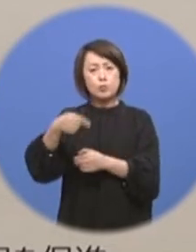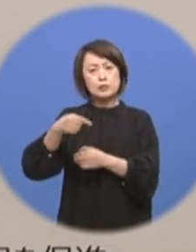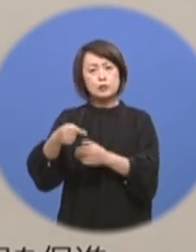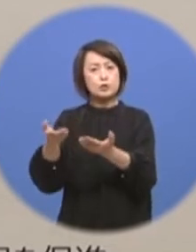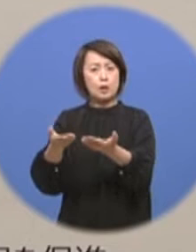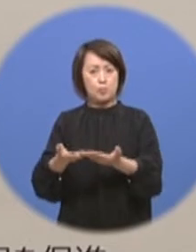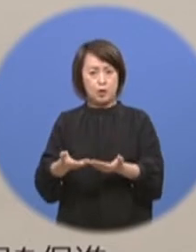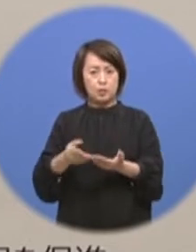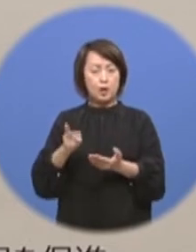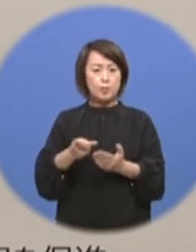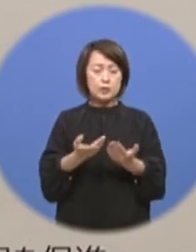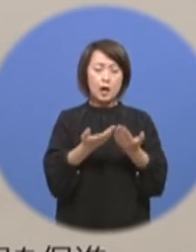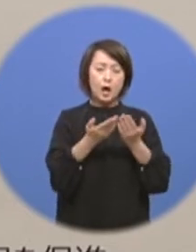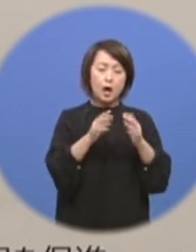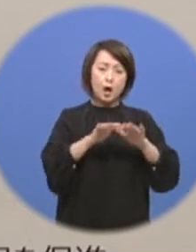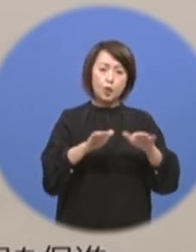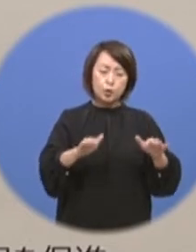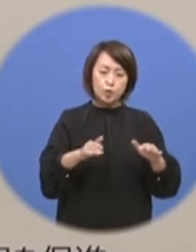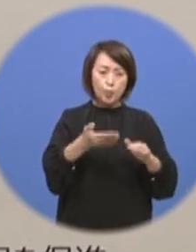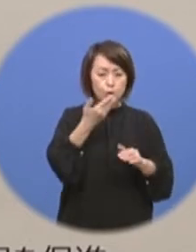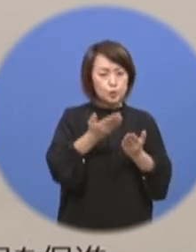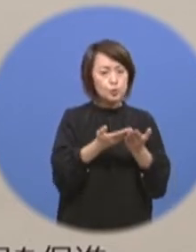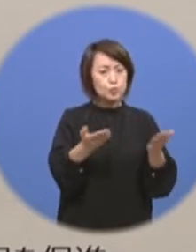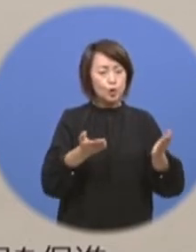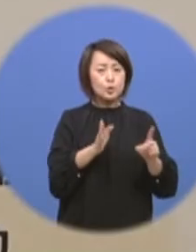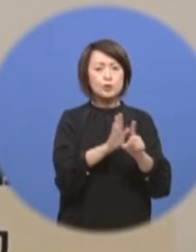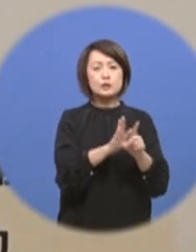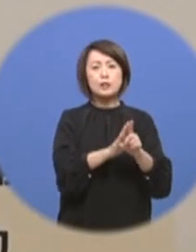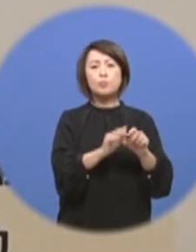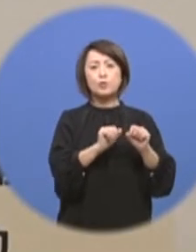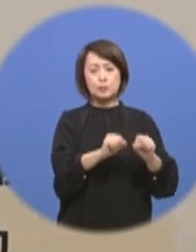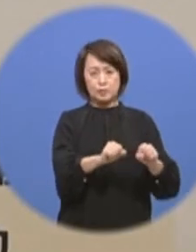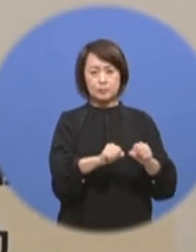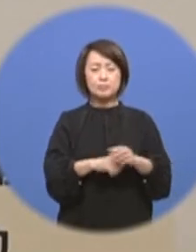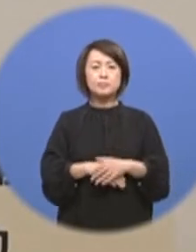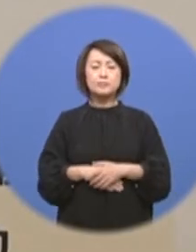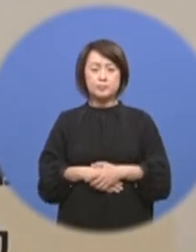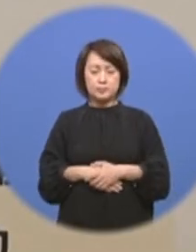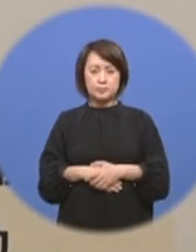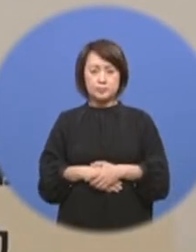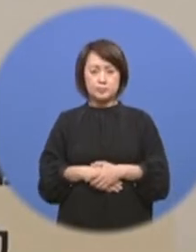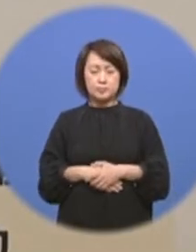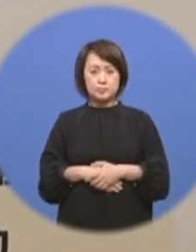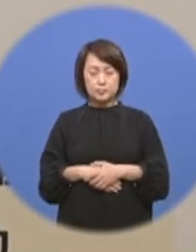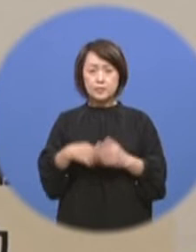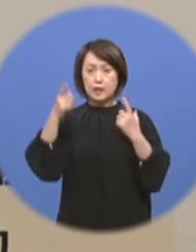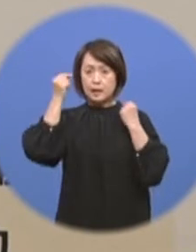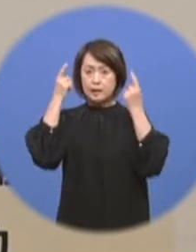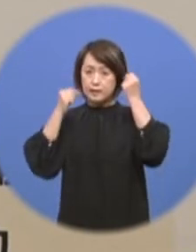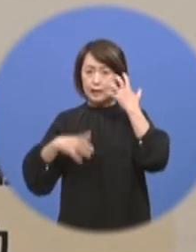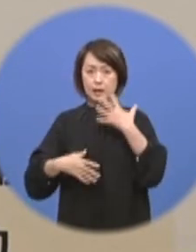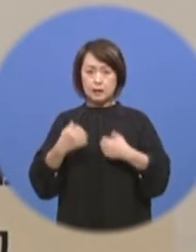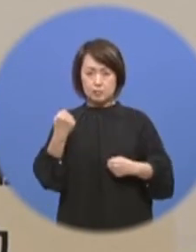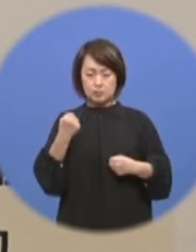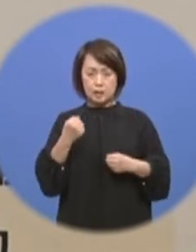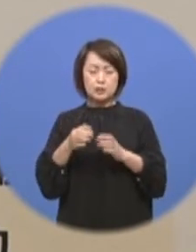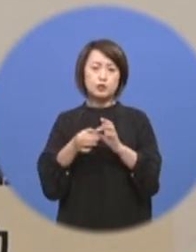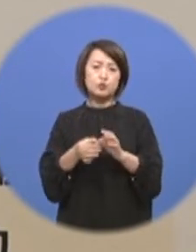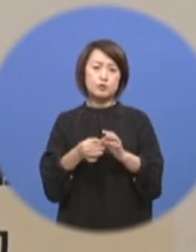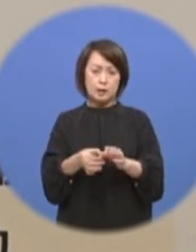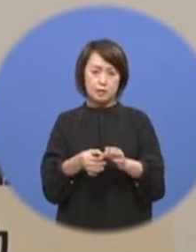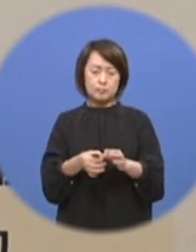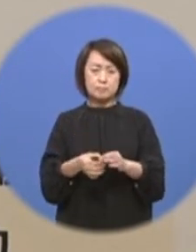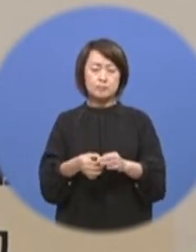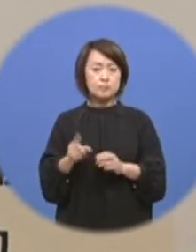子供食堂への支援の強化もいたしありますねそれから特に大学生についてなんですけど